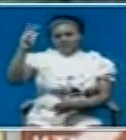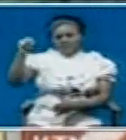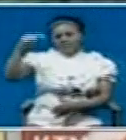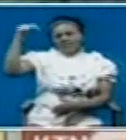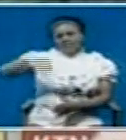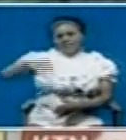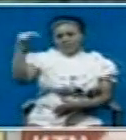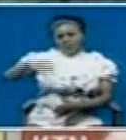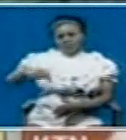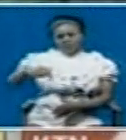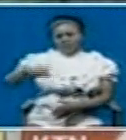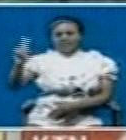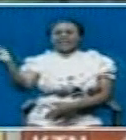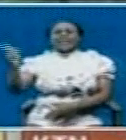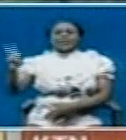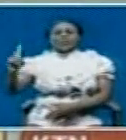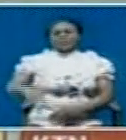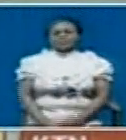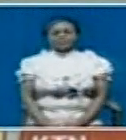Leo, Nairobi.